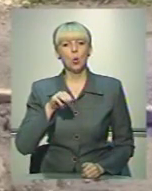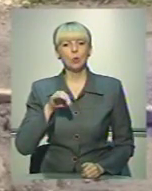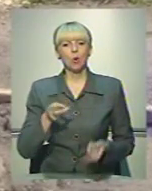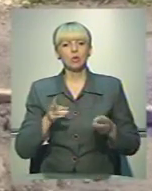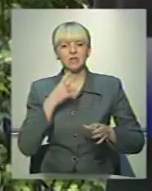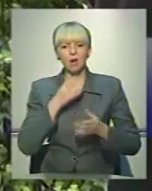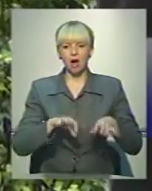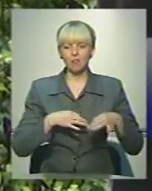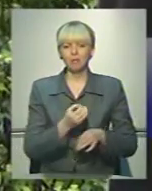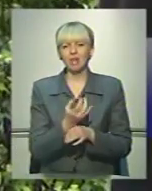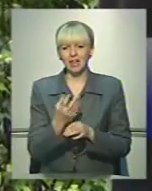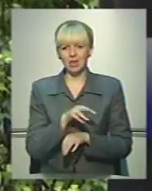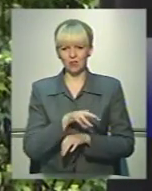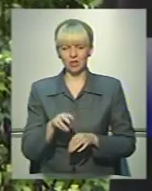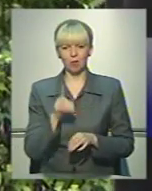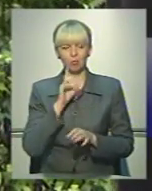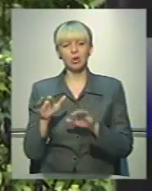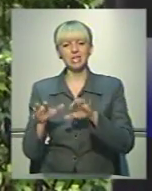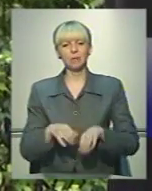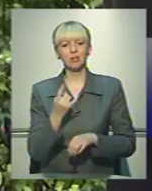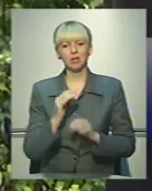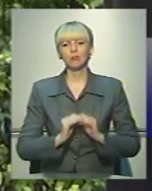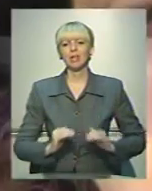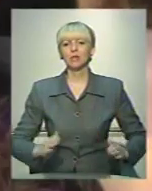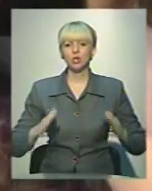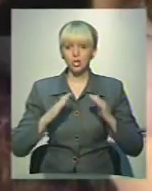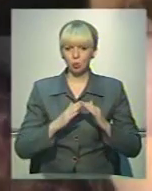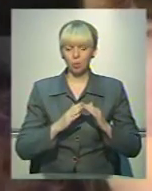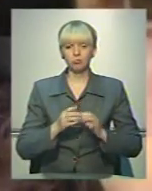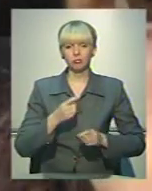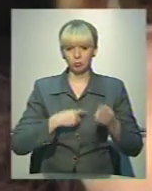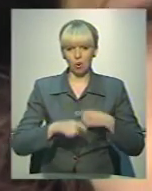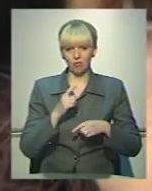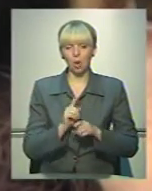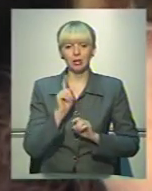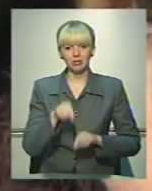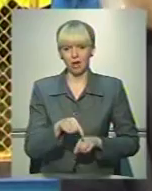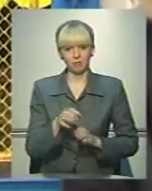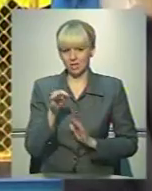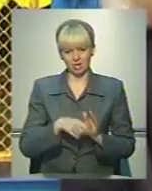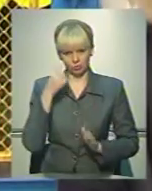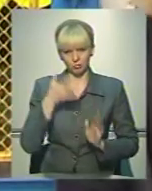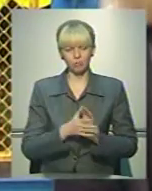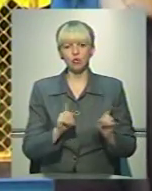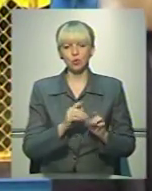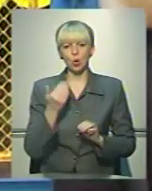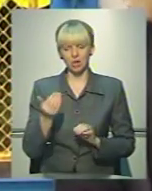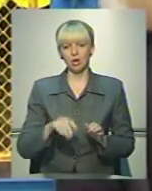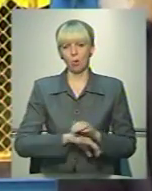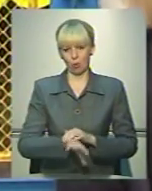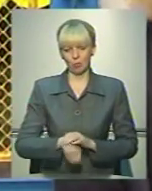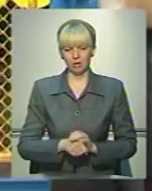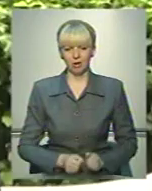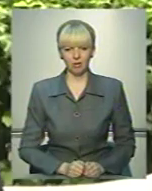свій автомобіль на декілька хвилин, доки забирала дитину з дитячого садка. Повернулася і навіть не одразу зрозуміла, що її